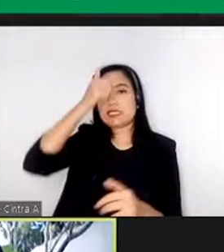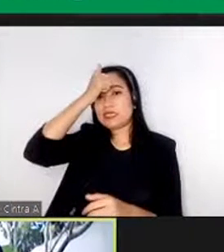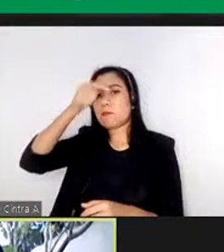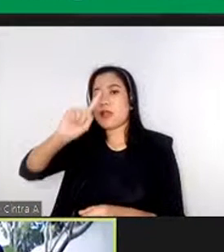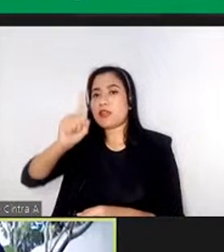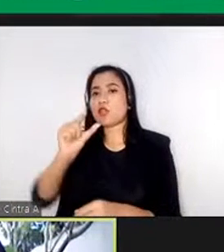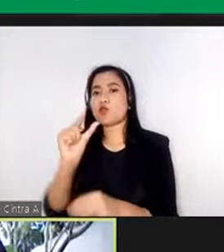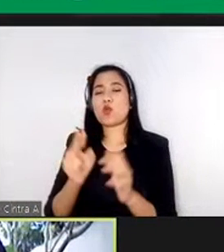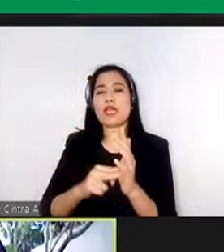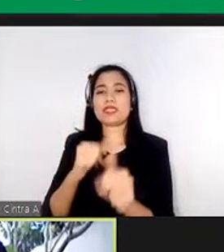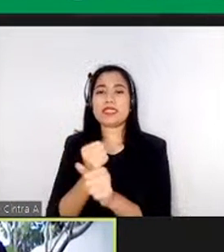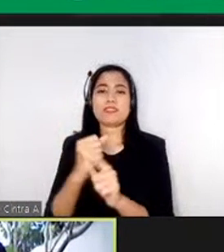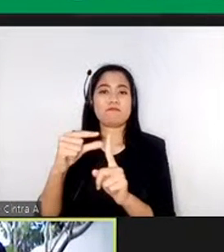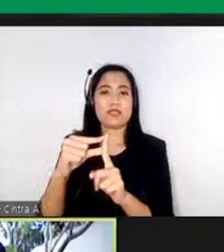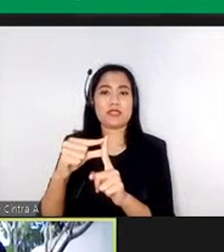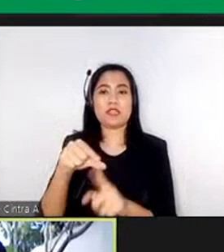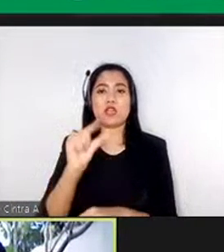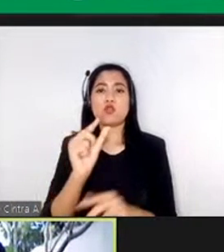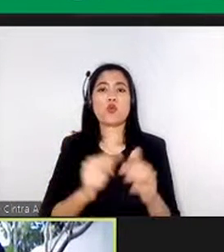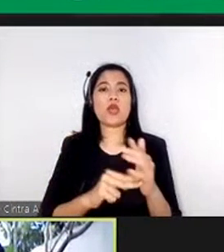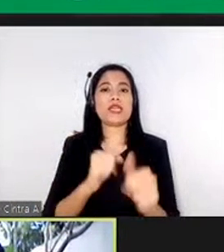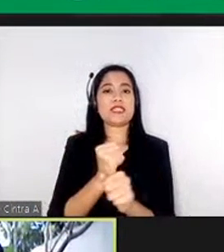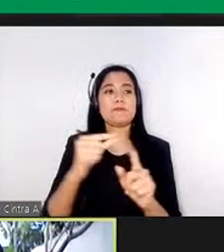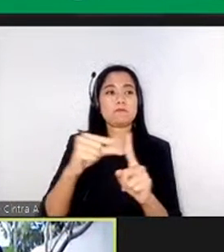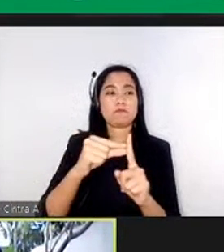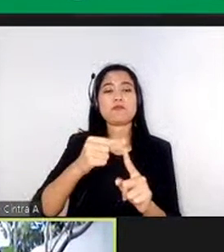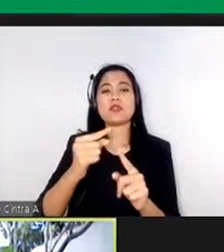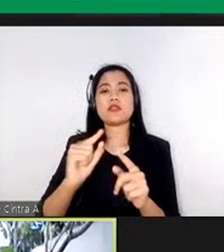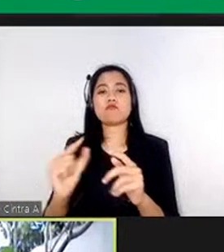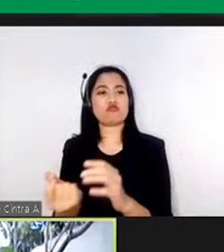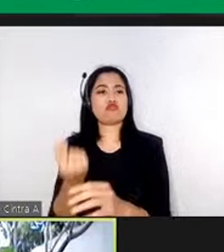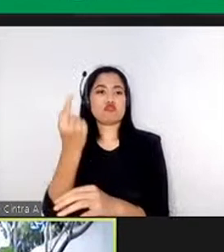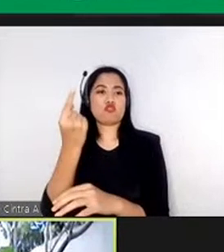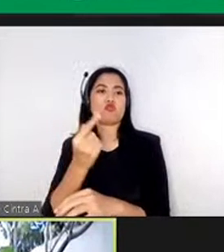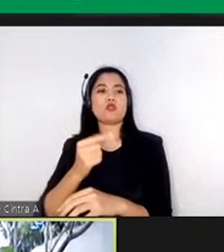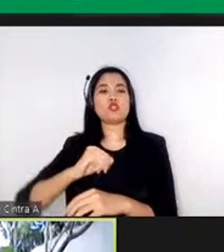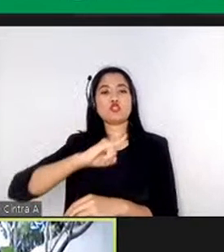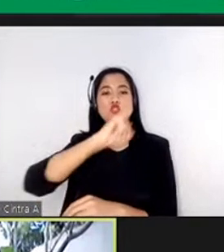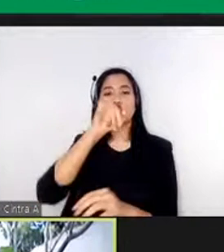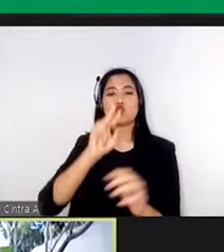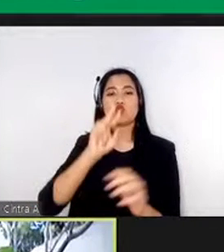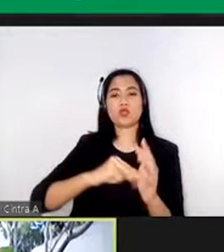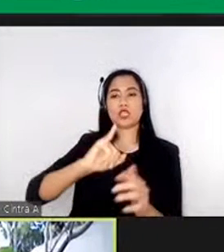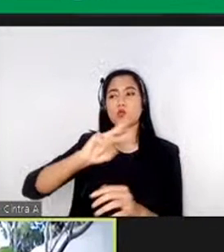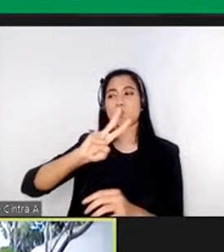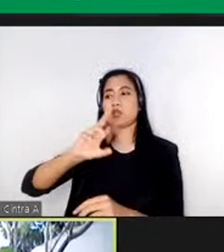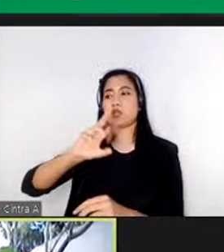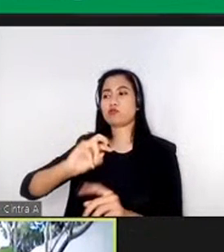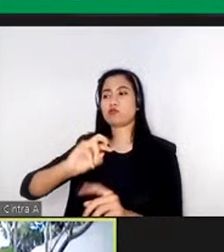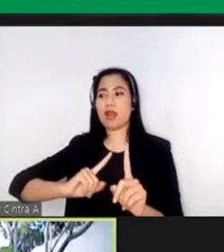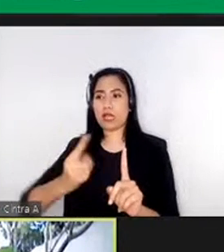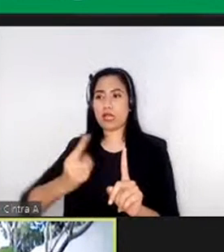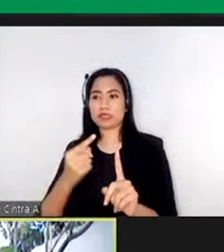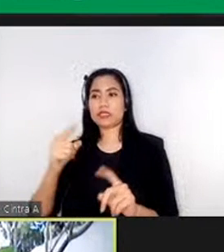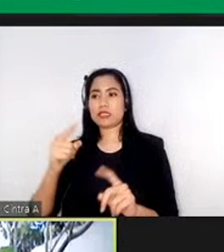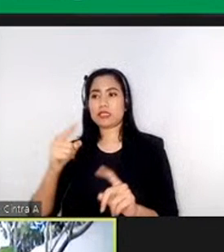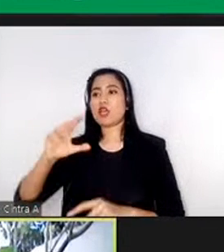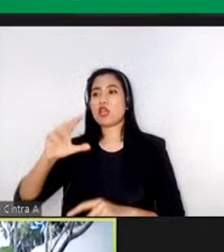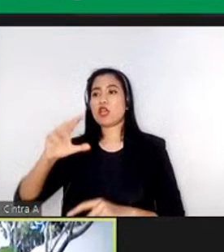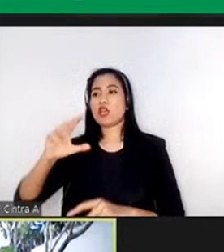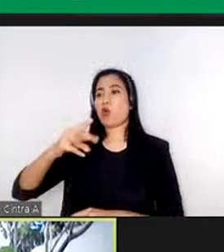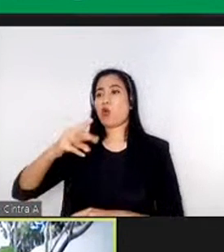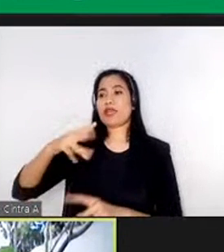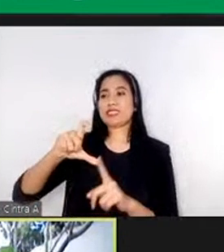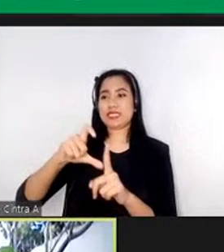ketika unungpis keluar tahun Juni 2011 itu eh OECD itu langsung menjemputnya pada tahun